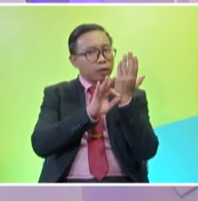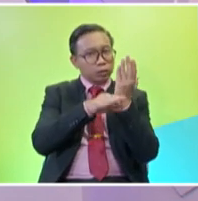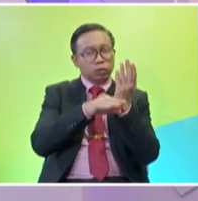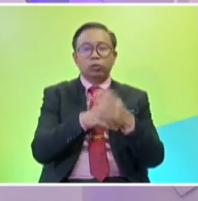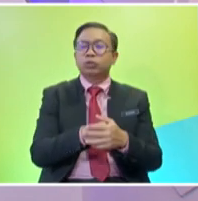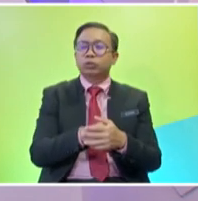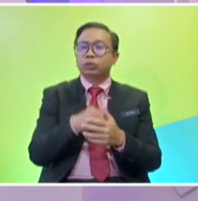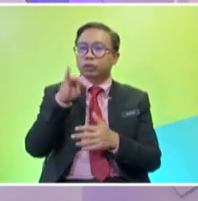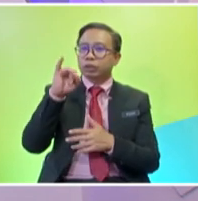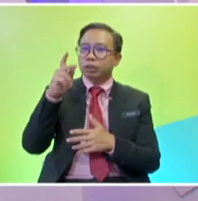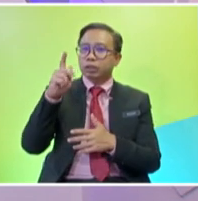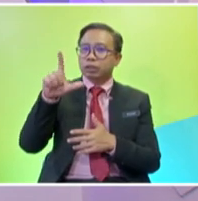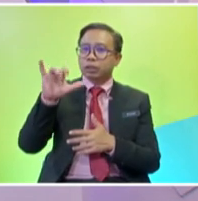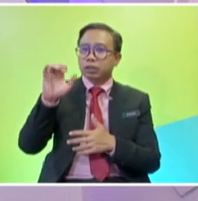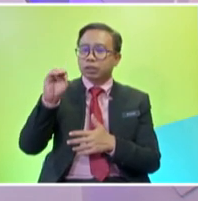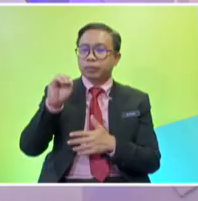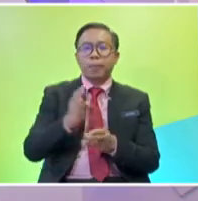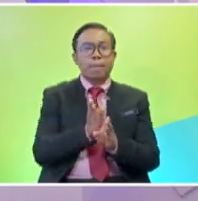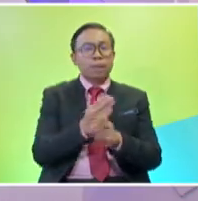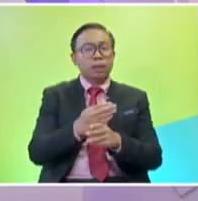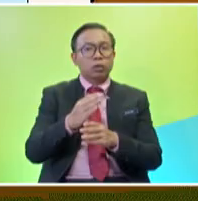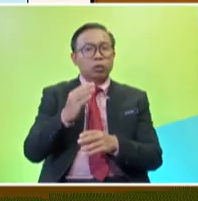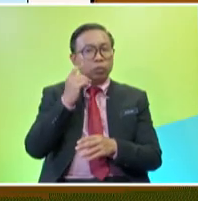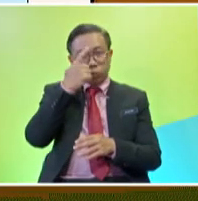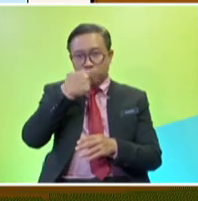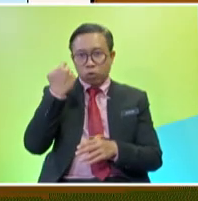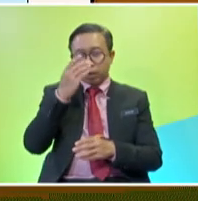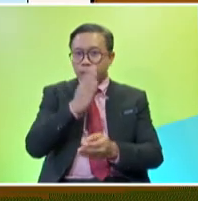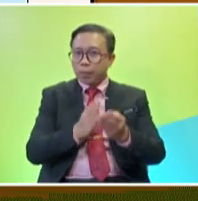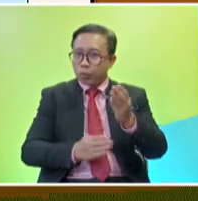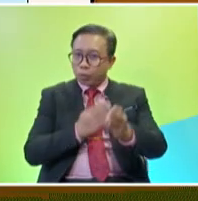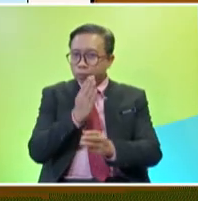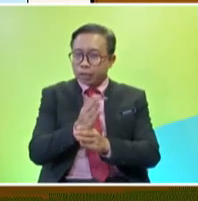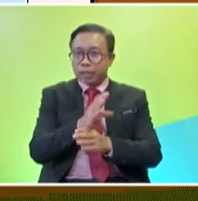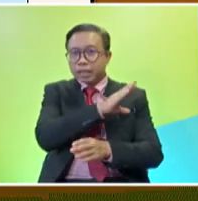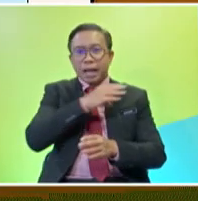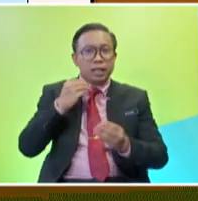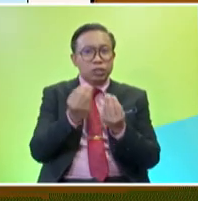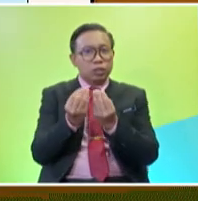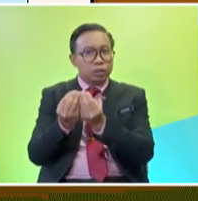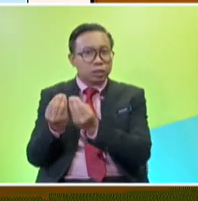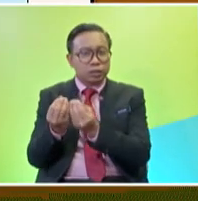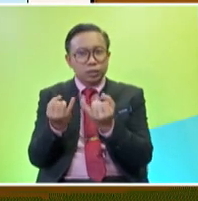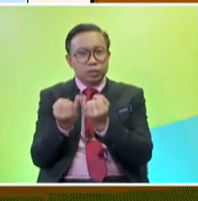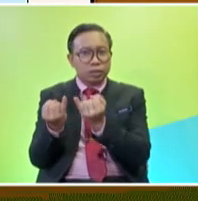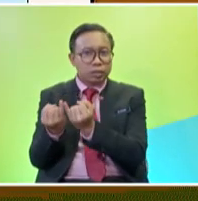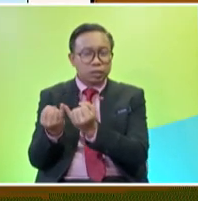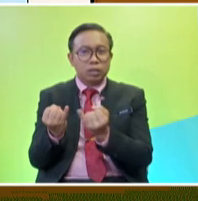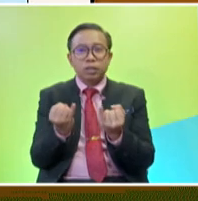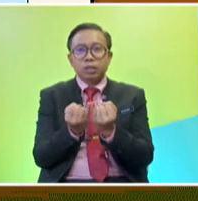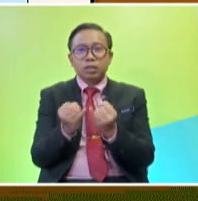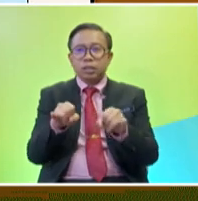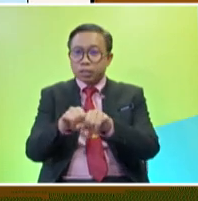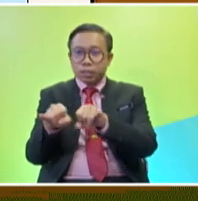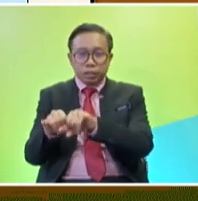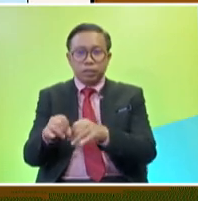oleh faktor iklim bentuk muka bumi Sangiran dan juga jenis tanah jadi ke berbagaian bentuk muka bumi ke